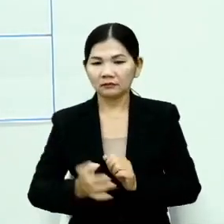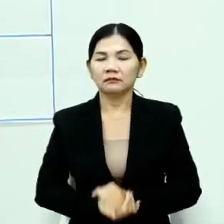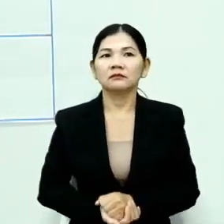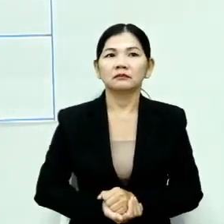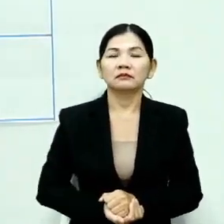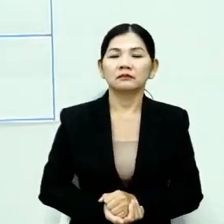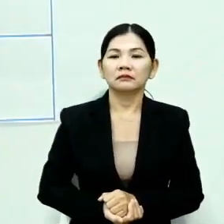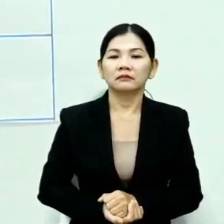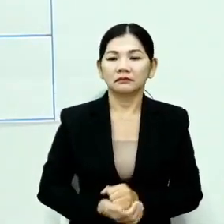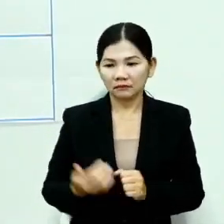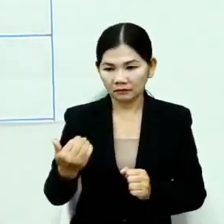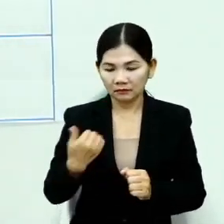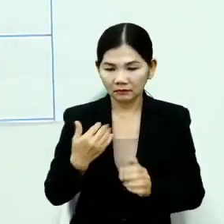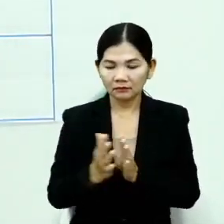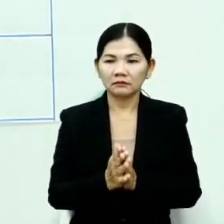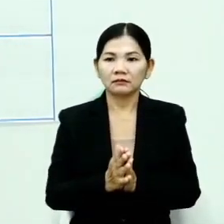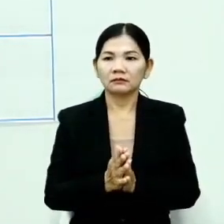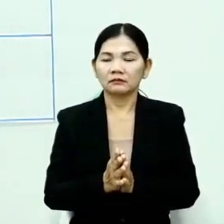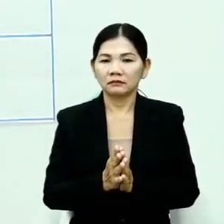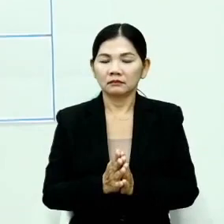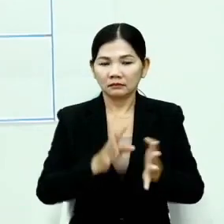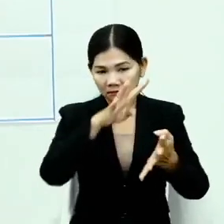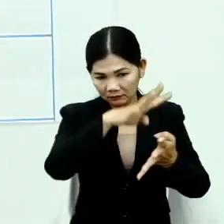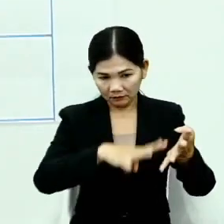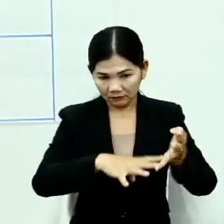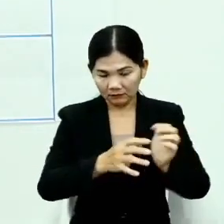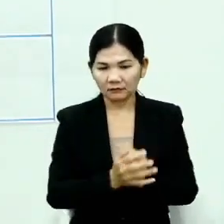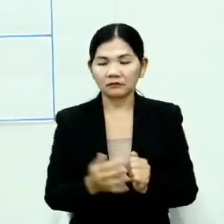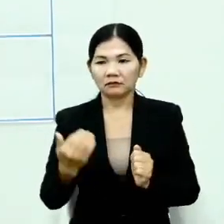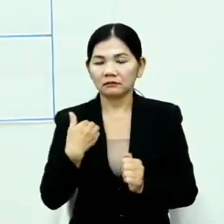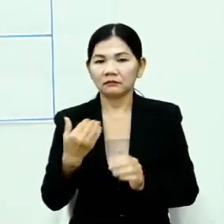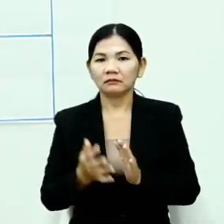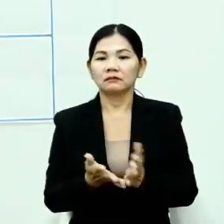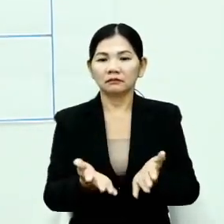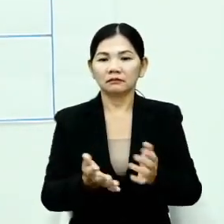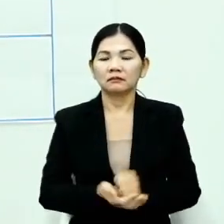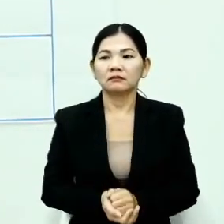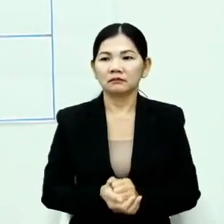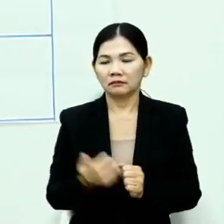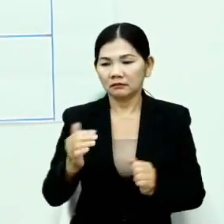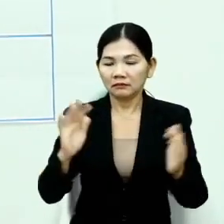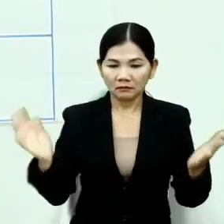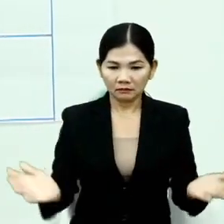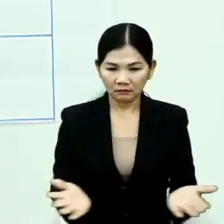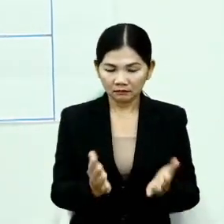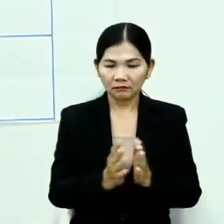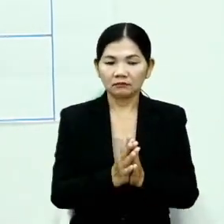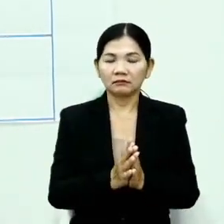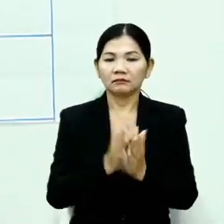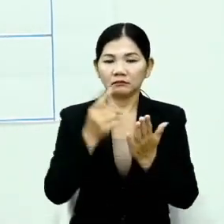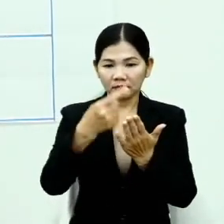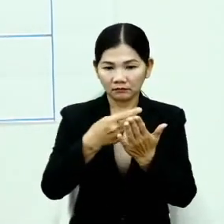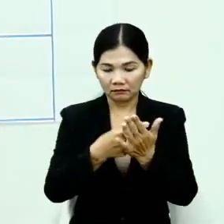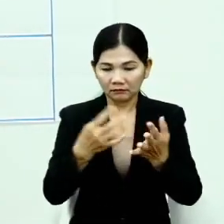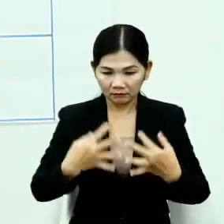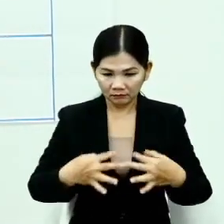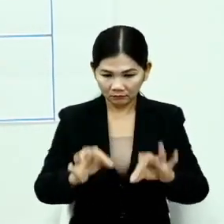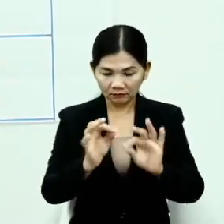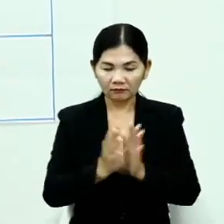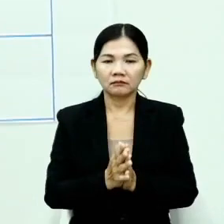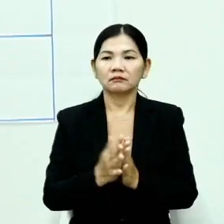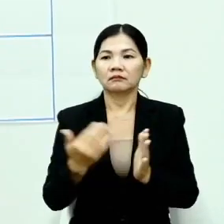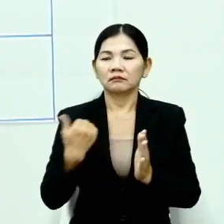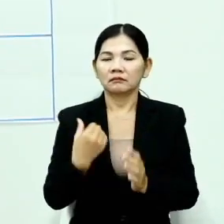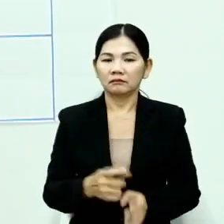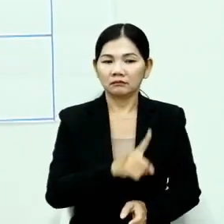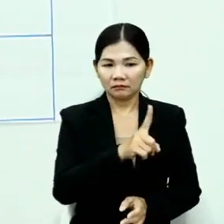ខយ៉ាងអ្នកគ្រូមានតារាងចាគឺមានតារាងបែបនេះហើយអ្នកគ្រូណែនាំពីរបៀបគូសអញ្ចឹងពាក្យគឺ